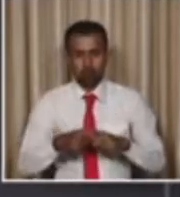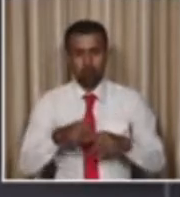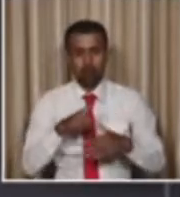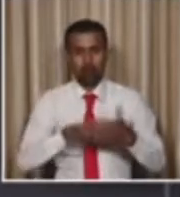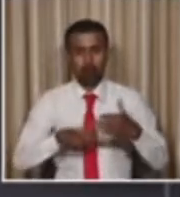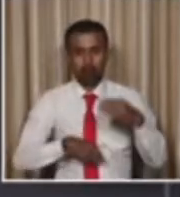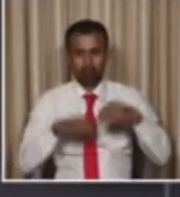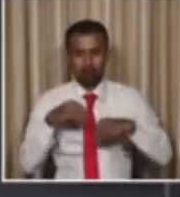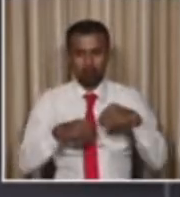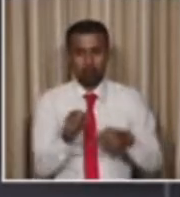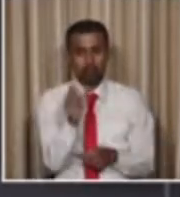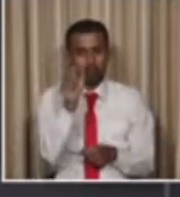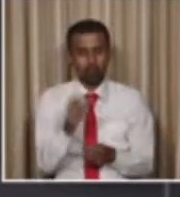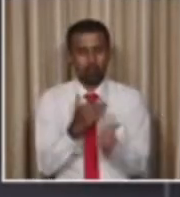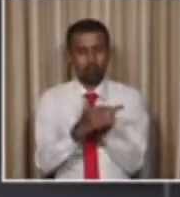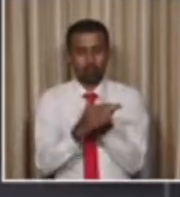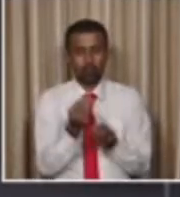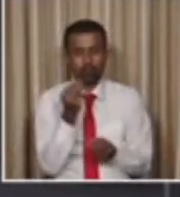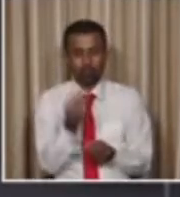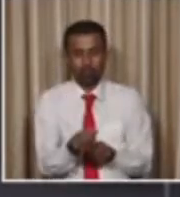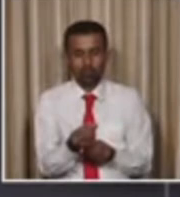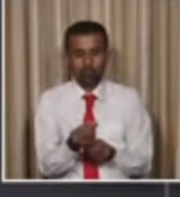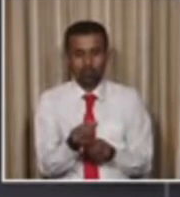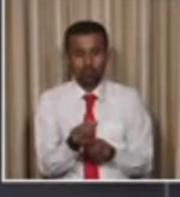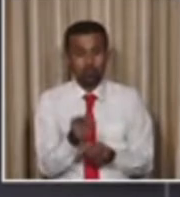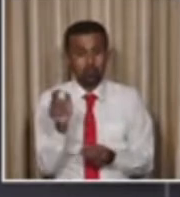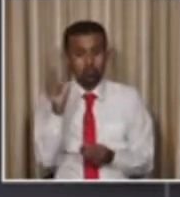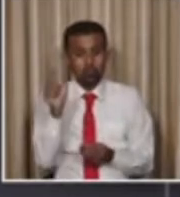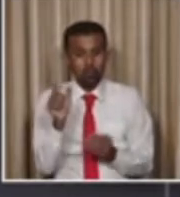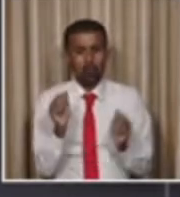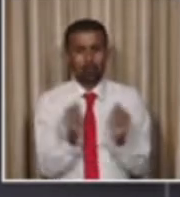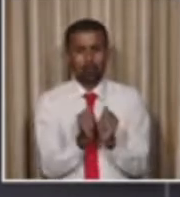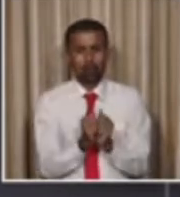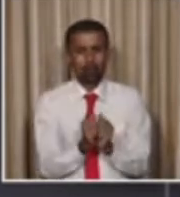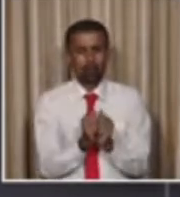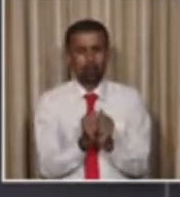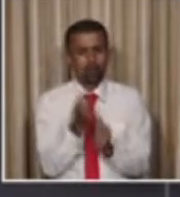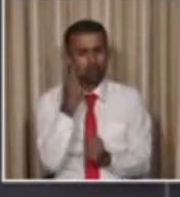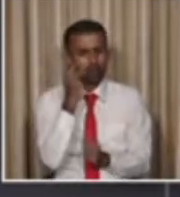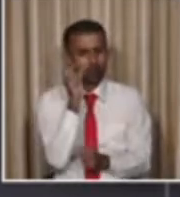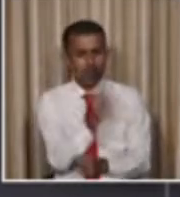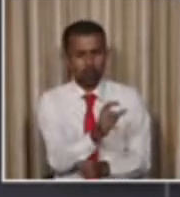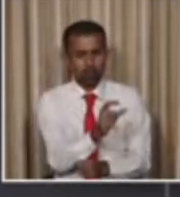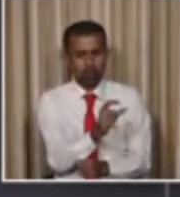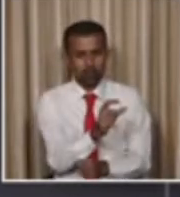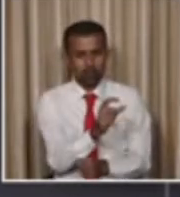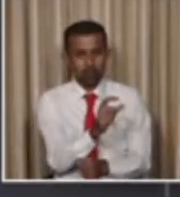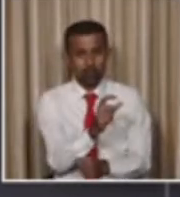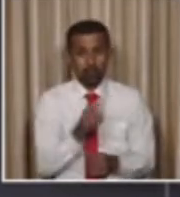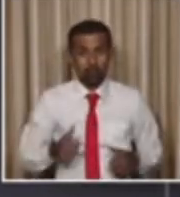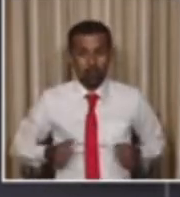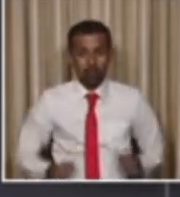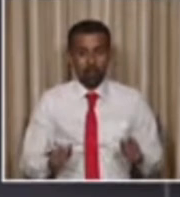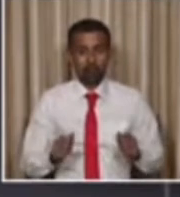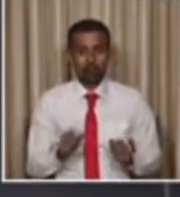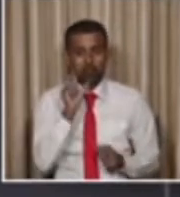මහමැතිවරණ වලටත් එතුමාට ඒ සහයෝගය දක්වනවා මෙතුමා කරලා තියෙන වැඩ කොටස ගැන පොඩ්ඩක් හිතන්න එතුමාගේ කලිසම වැටෙනකම් බලන්